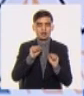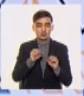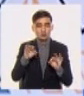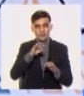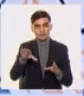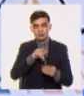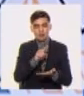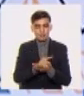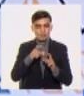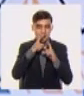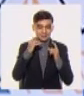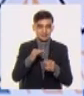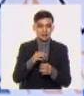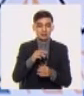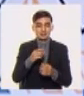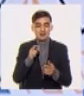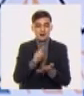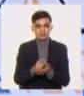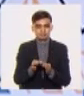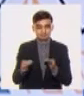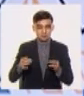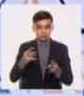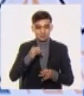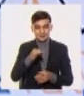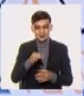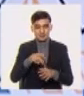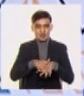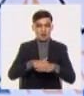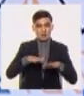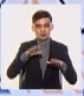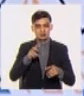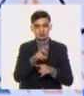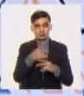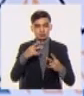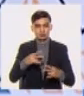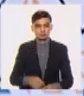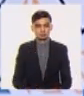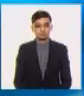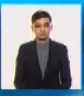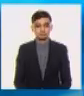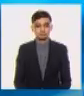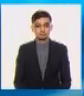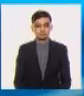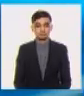призывает носить маски, держать социальную дистанцию и избегать людных мест. Оскар.